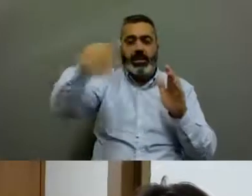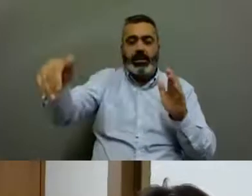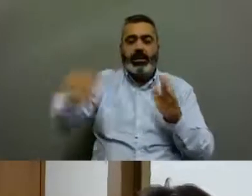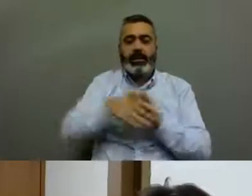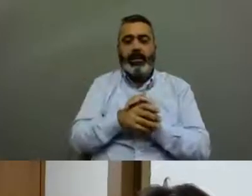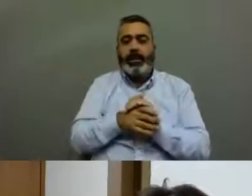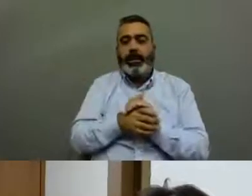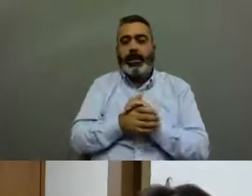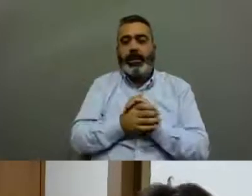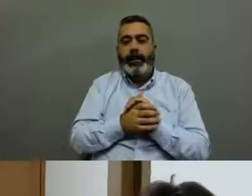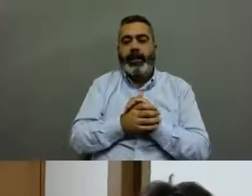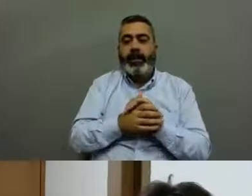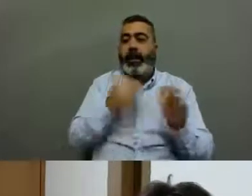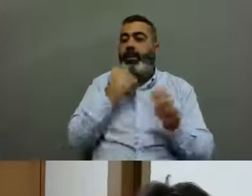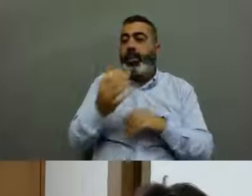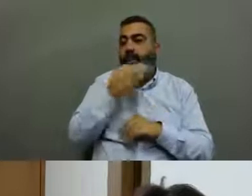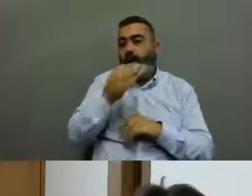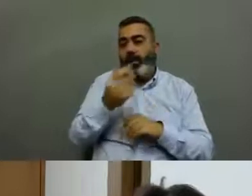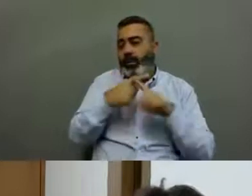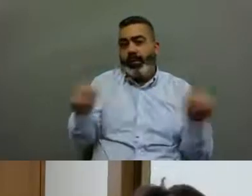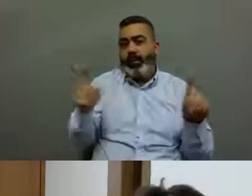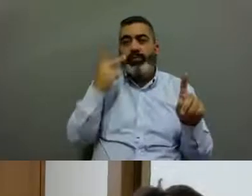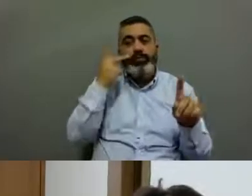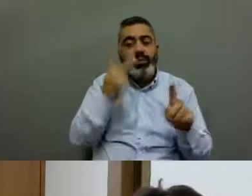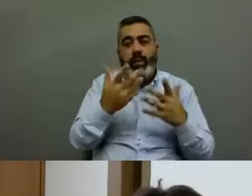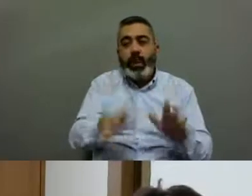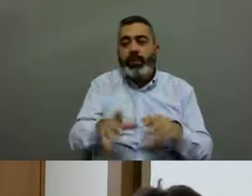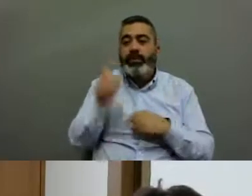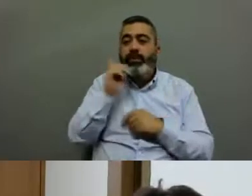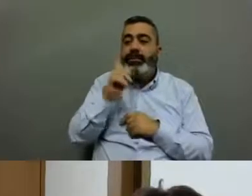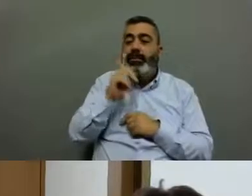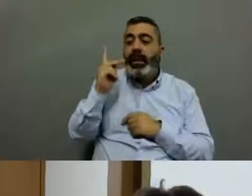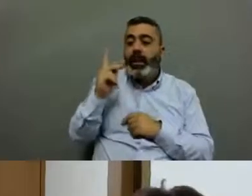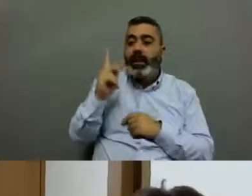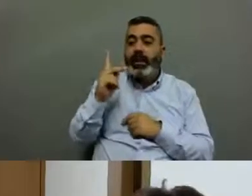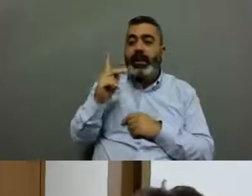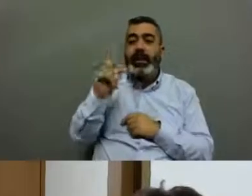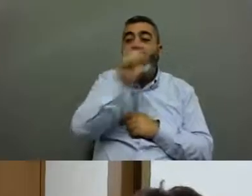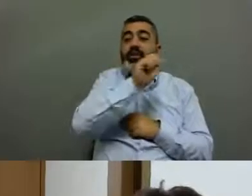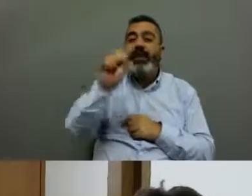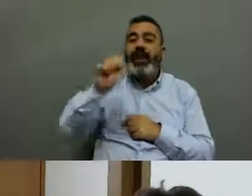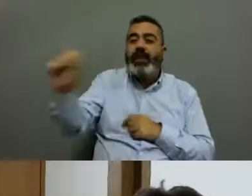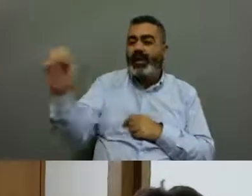να εκφέρω διαφορετική άποψη. Δεν ξέρω αν η κυρία Σοφία Σπανίδου